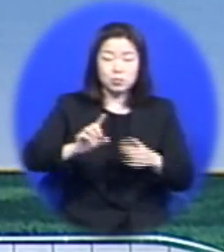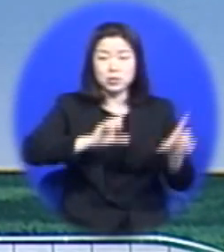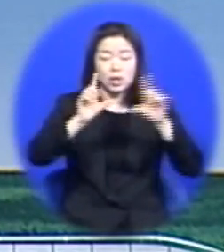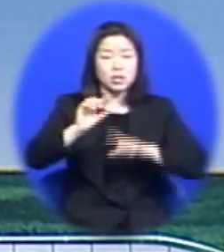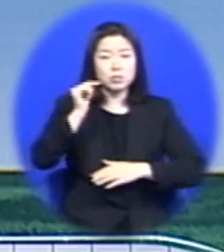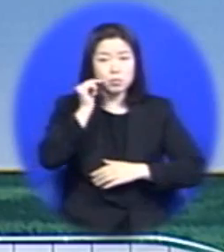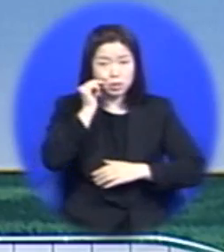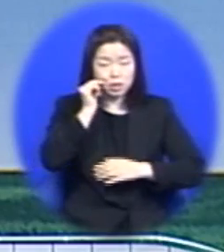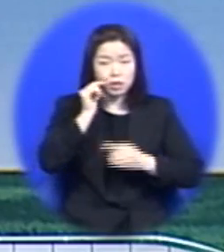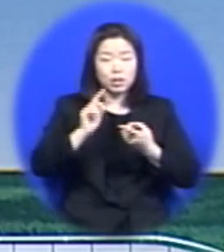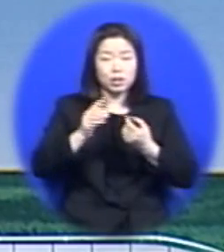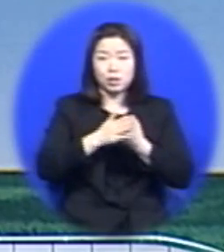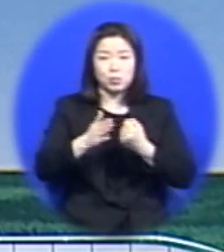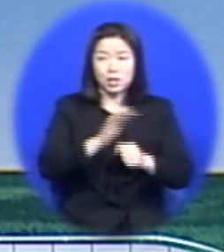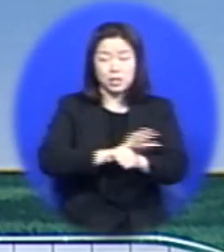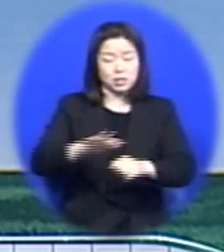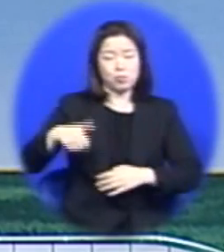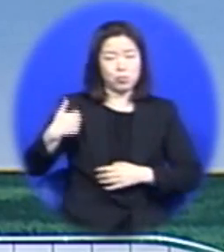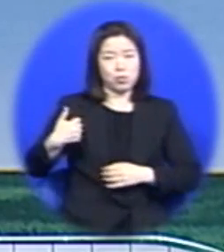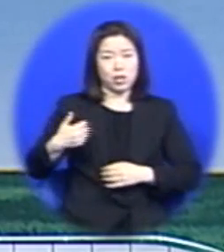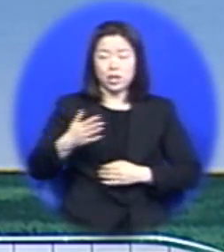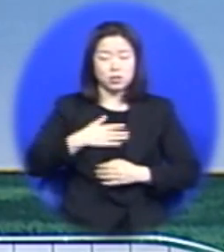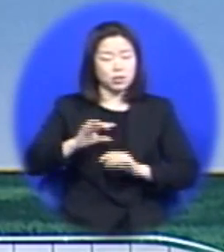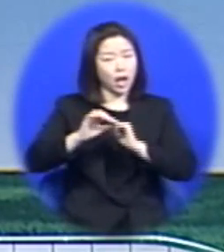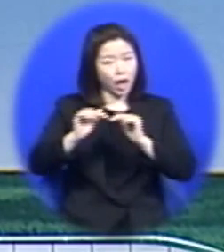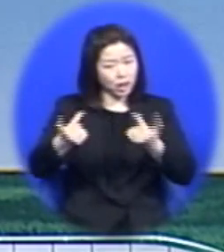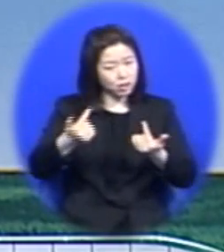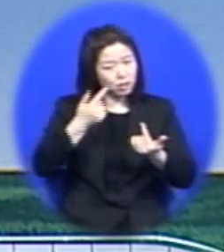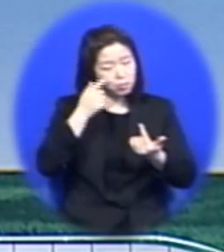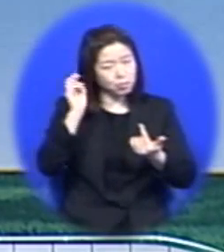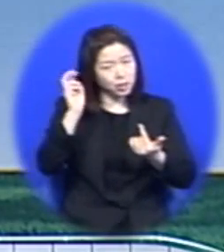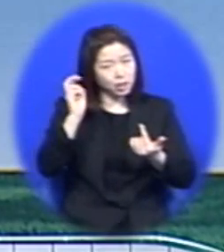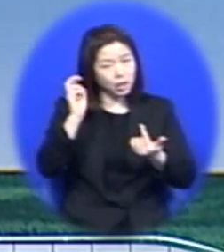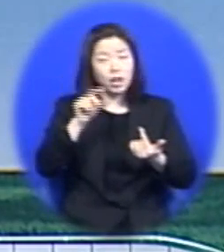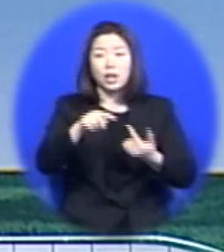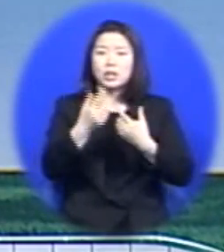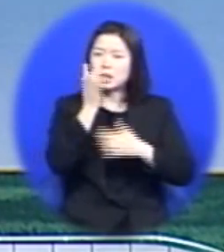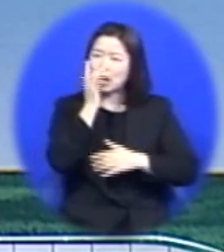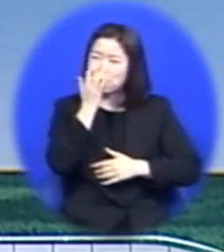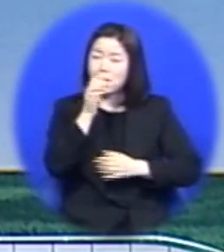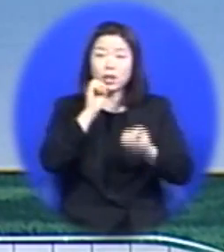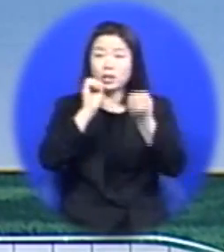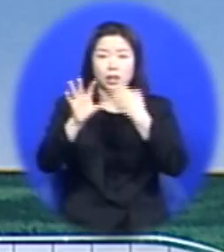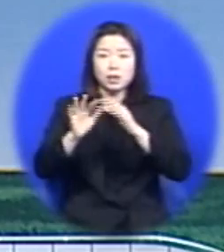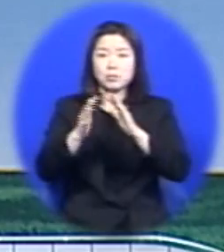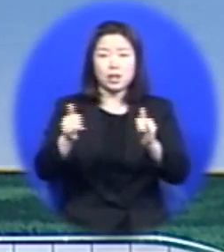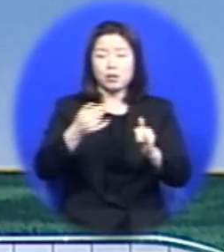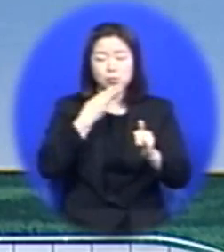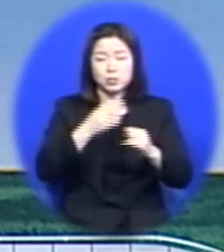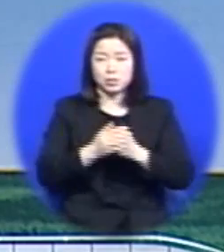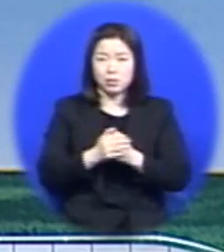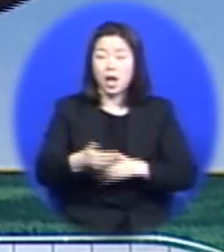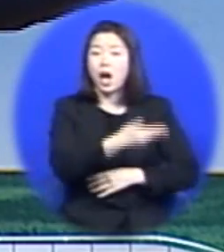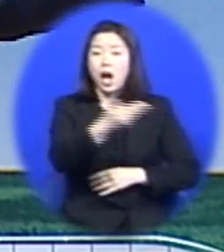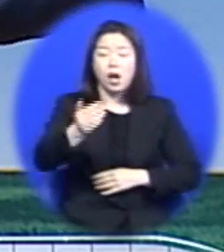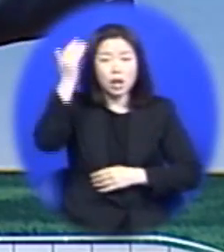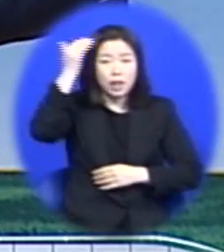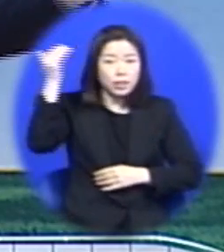잘 모르겠습니다. 저는 아닌가 봅니다. 이렇게 대답할 분은 없을 거예요. 여러분